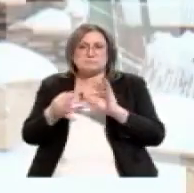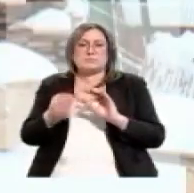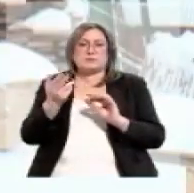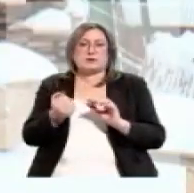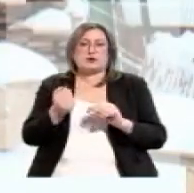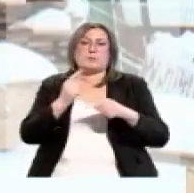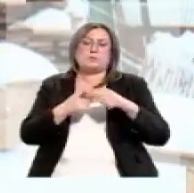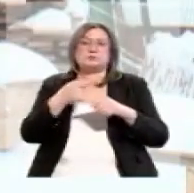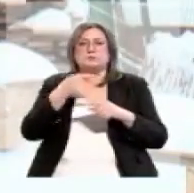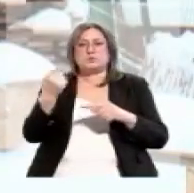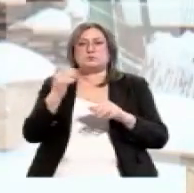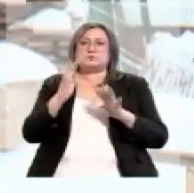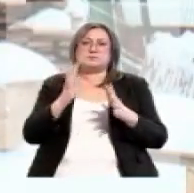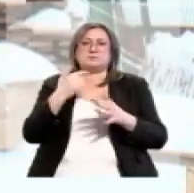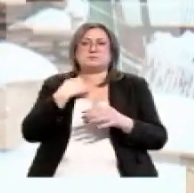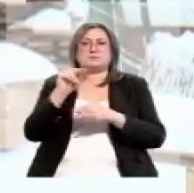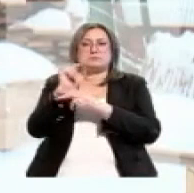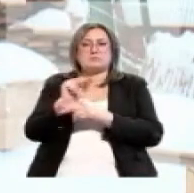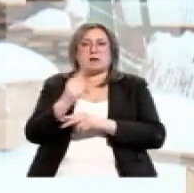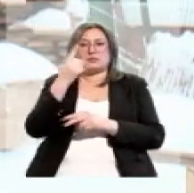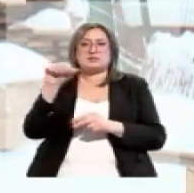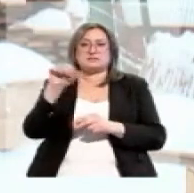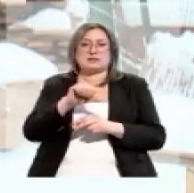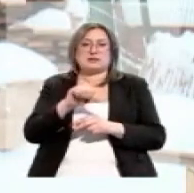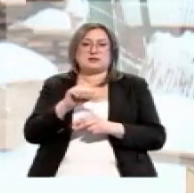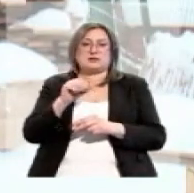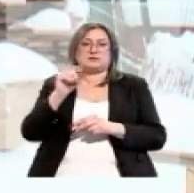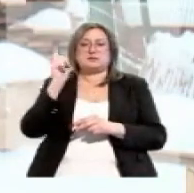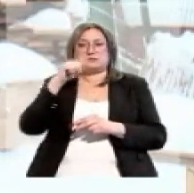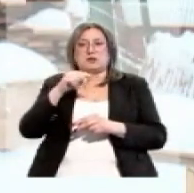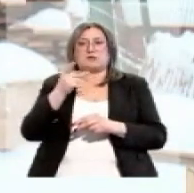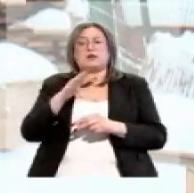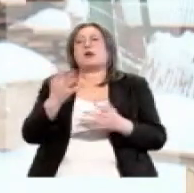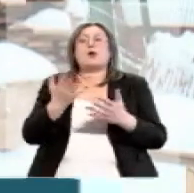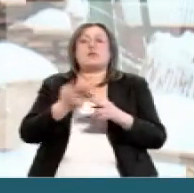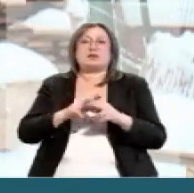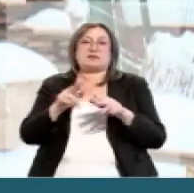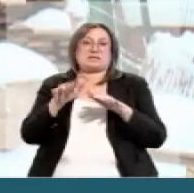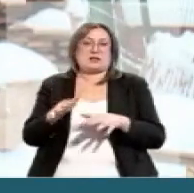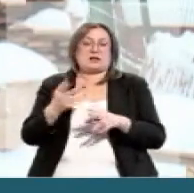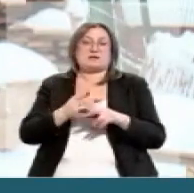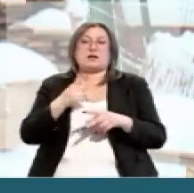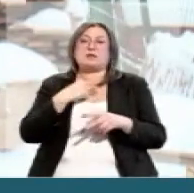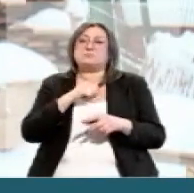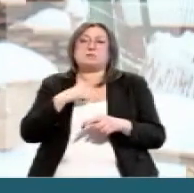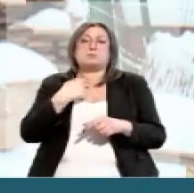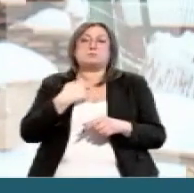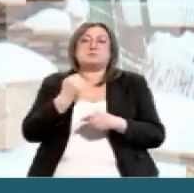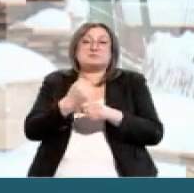примерно плюс-минус неделю. В общем, зная для какого это дело, это приносило только